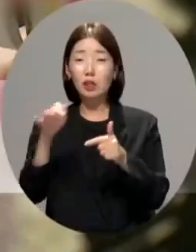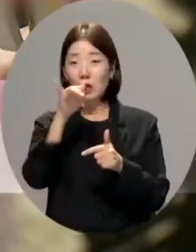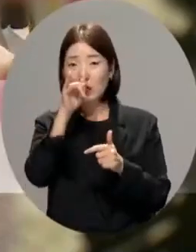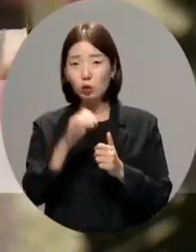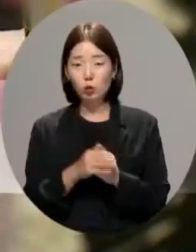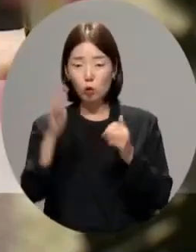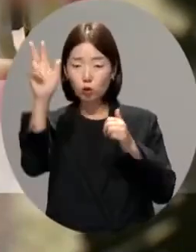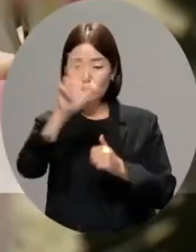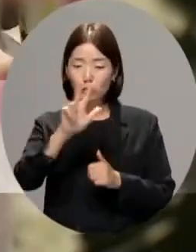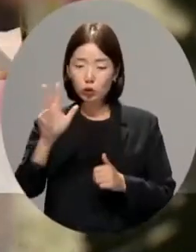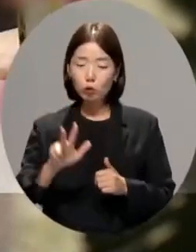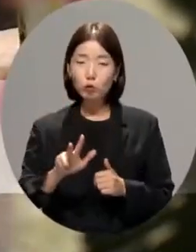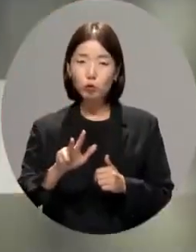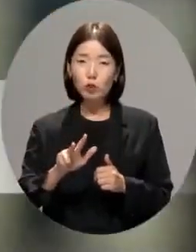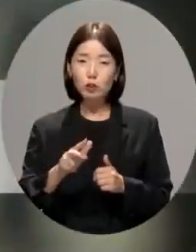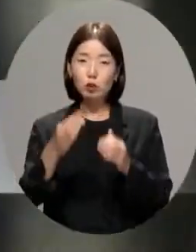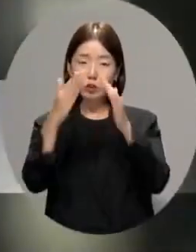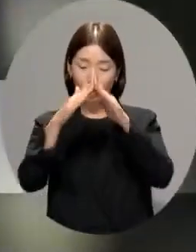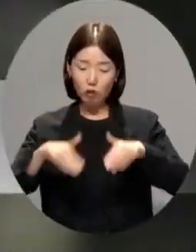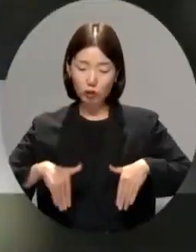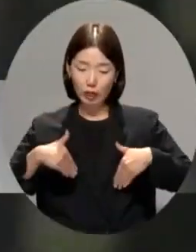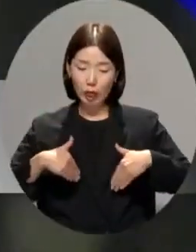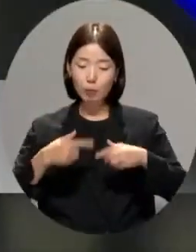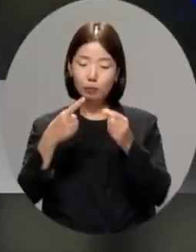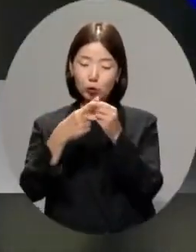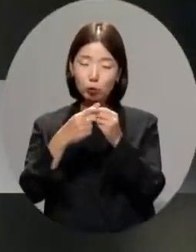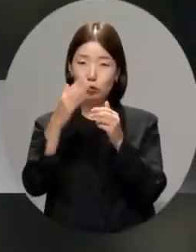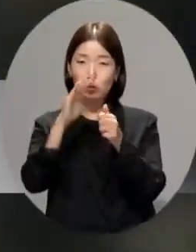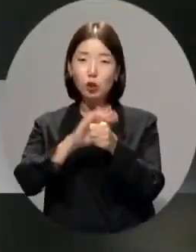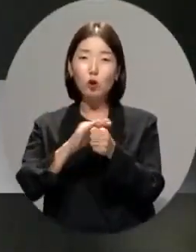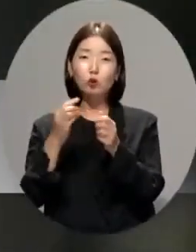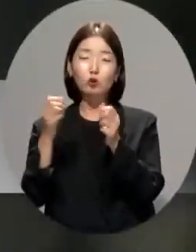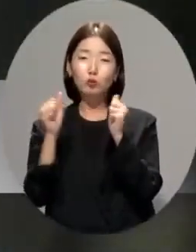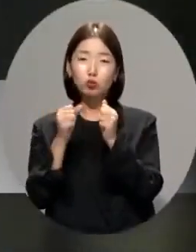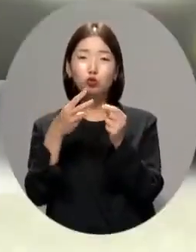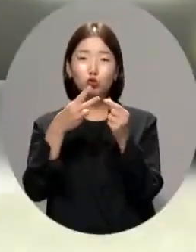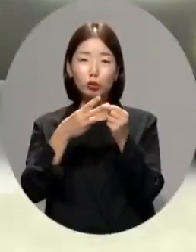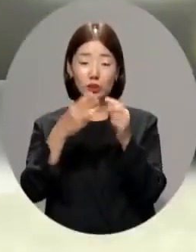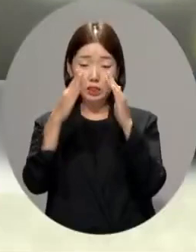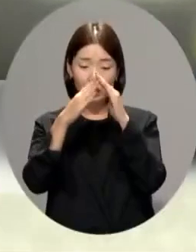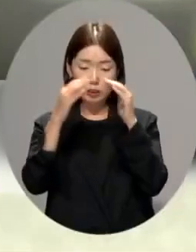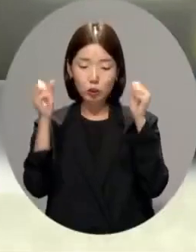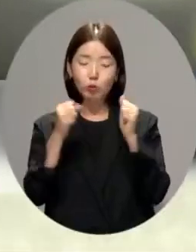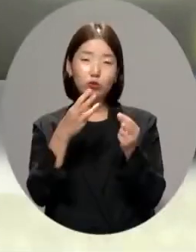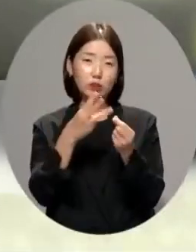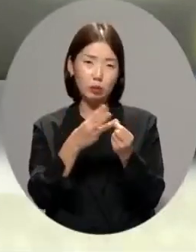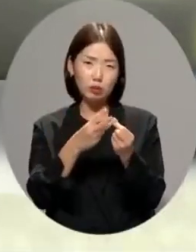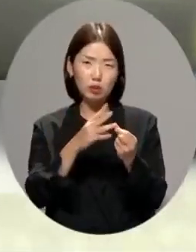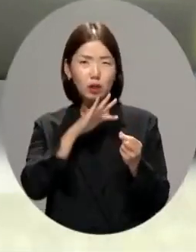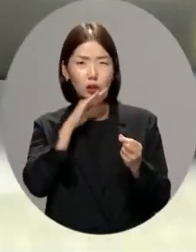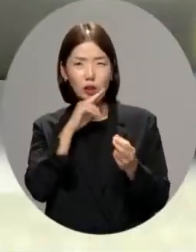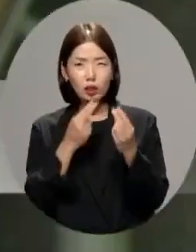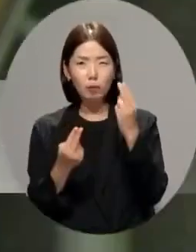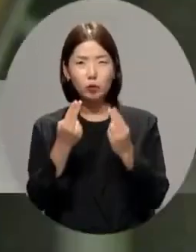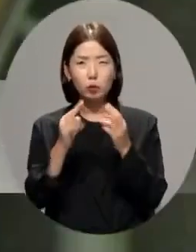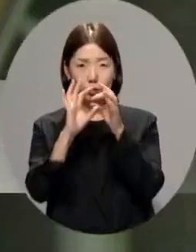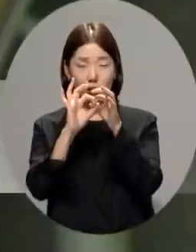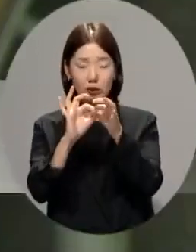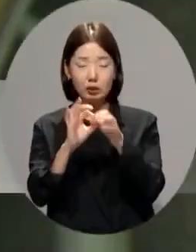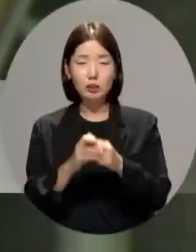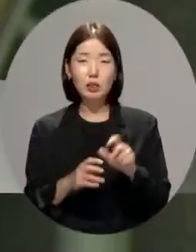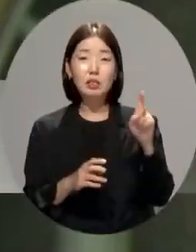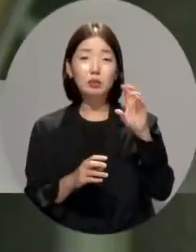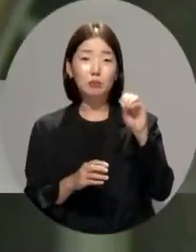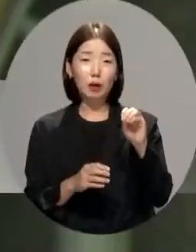전국 시도 가운데는 전남 경북에 이어 세 번째로 많았습니다 나이가 사망에 미치는 영향을 제거할 경우